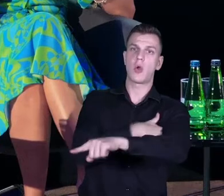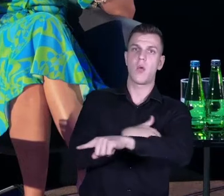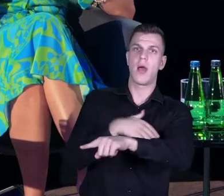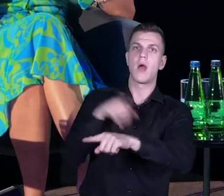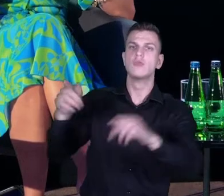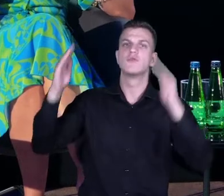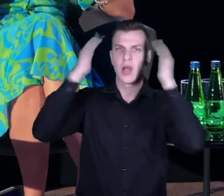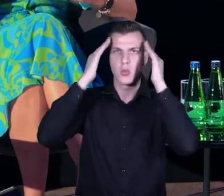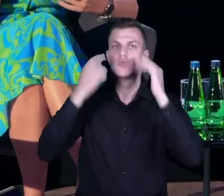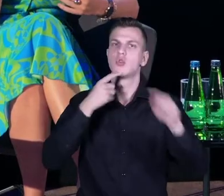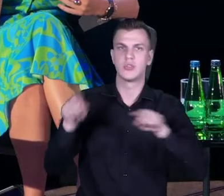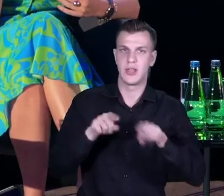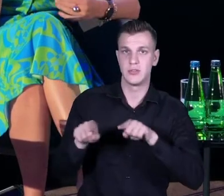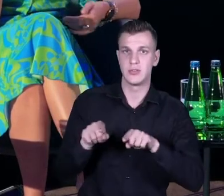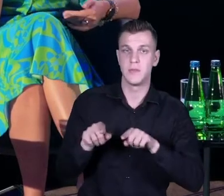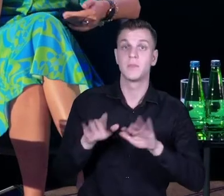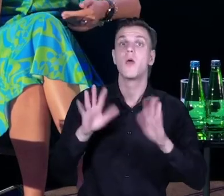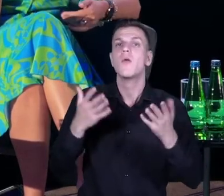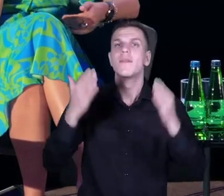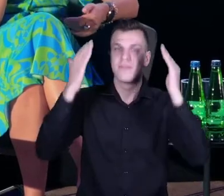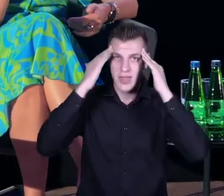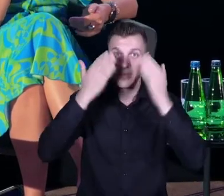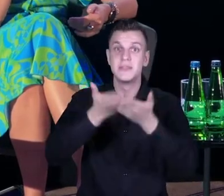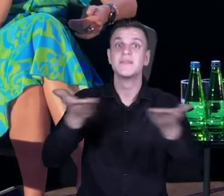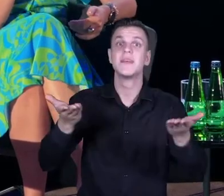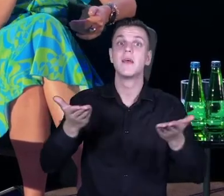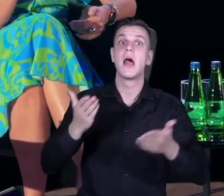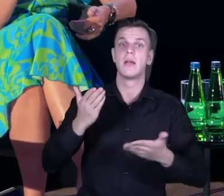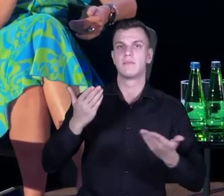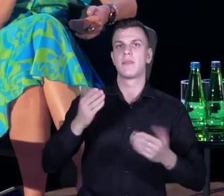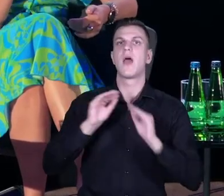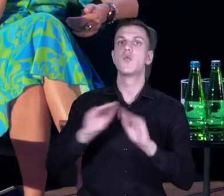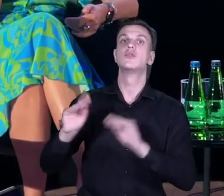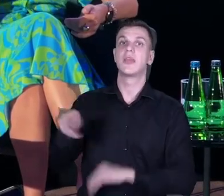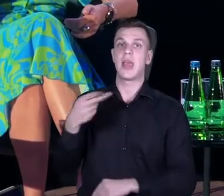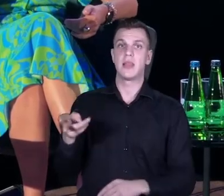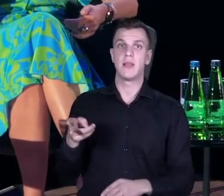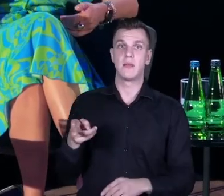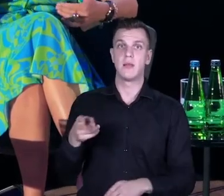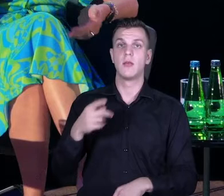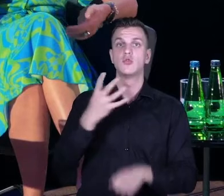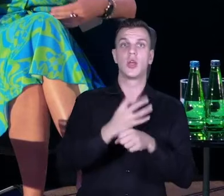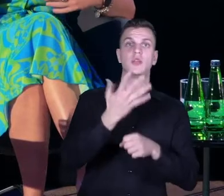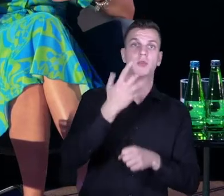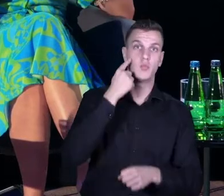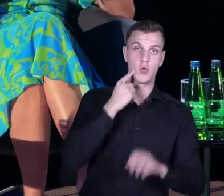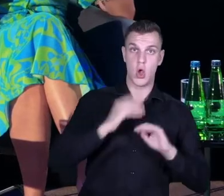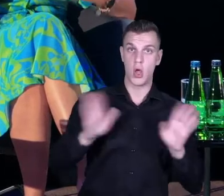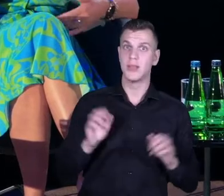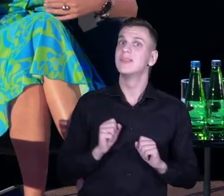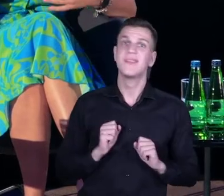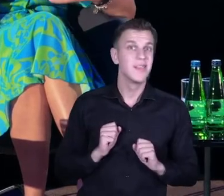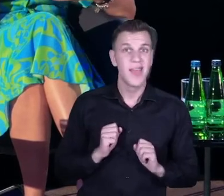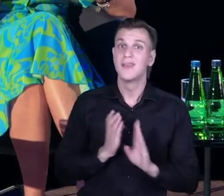edukacja zaczyna się już przed dzwonkiem na lekcję i najbardziej my nauczyciele pracowaliśmy w domu, przygotowując się do tych